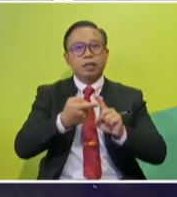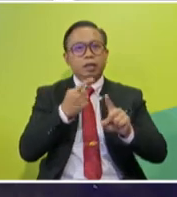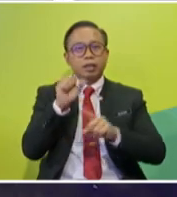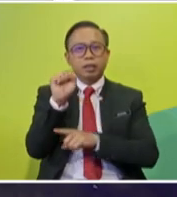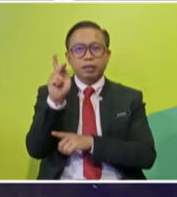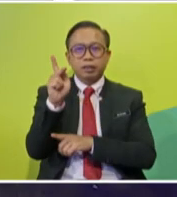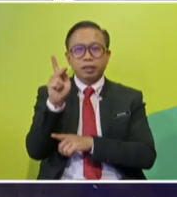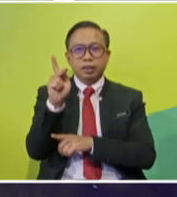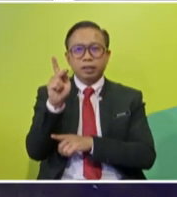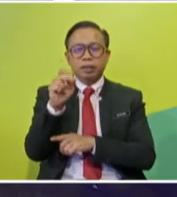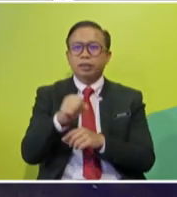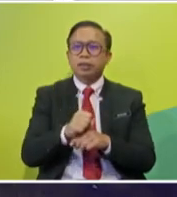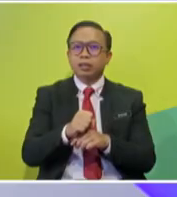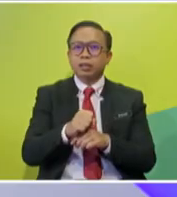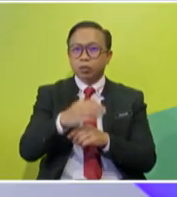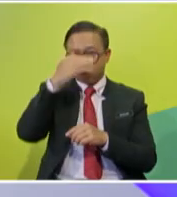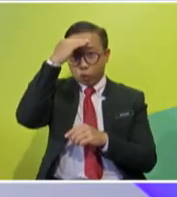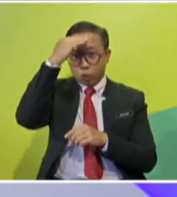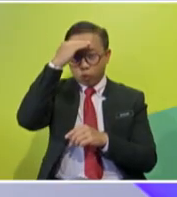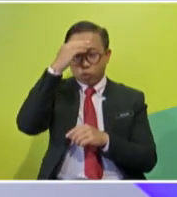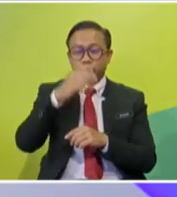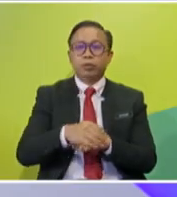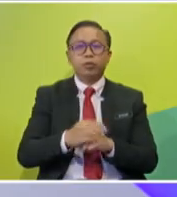kebangsaan sayung Pinang gulai